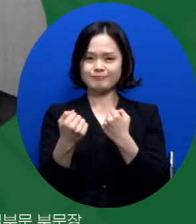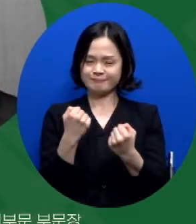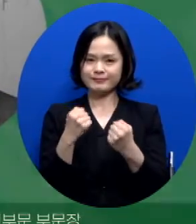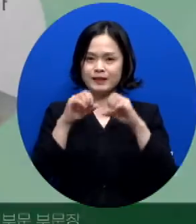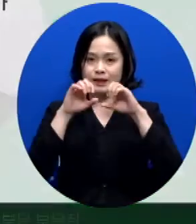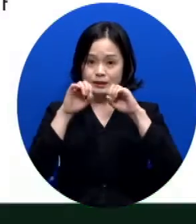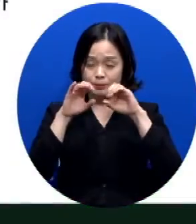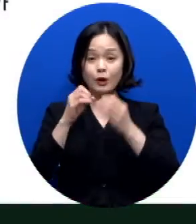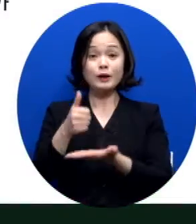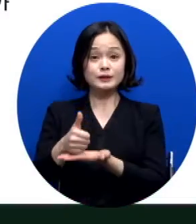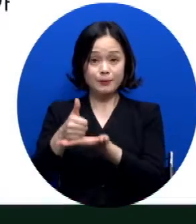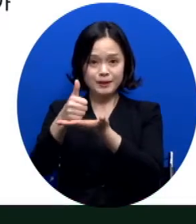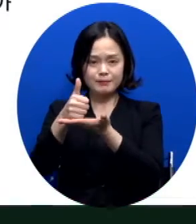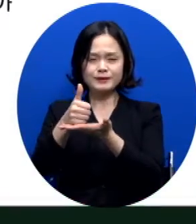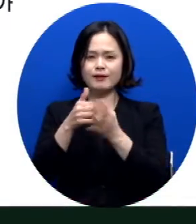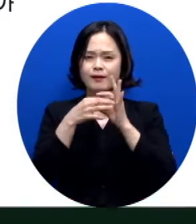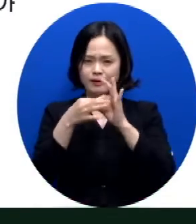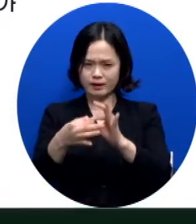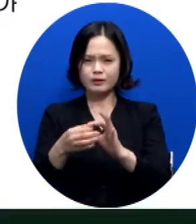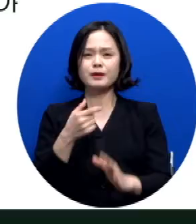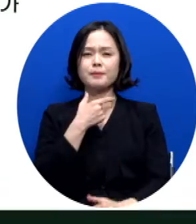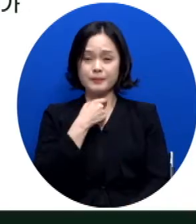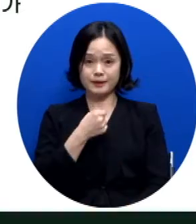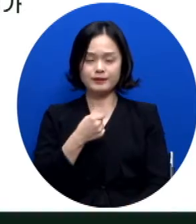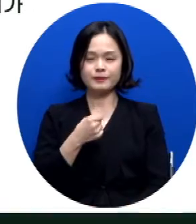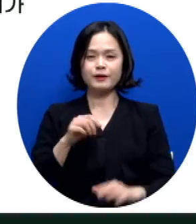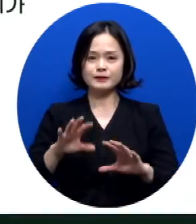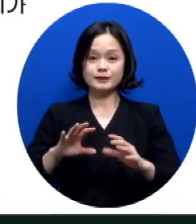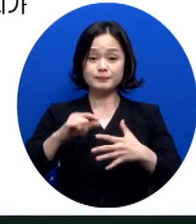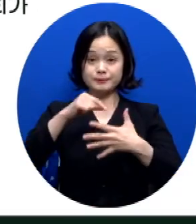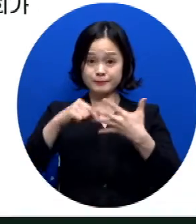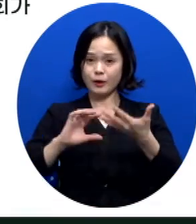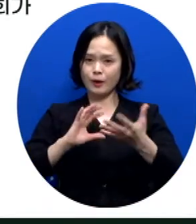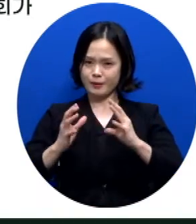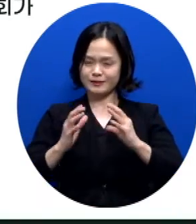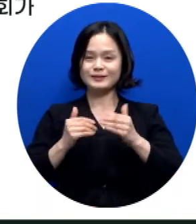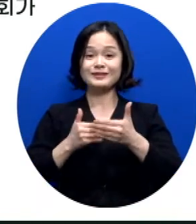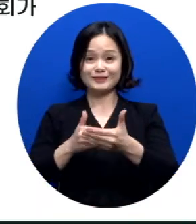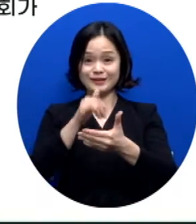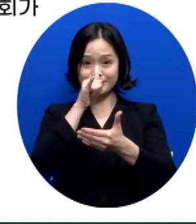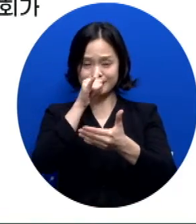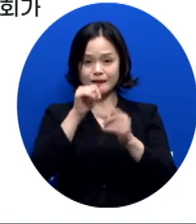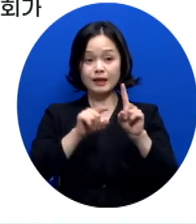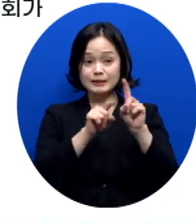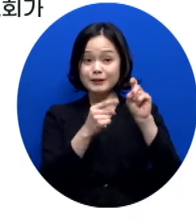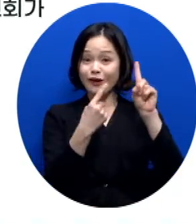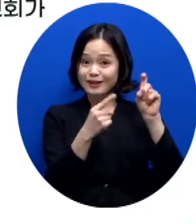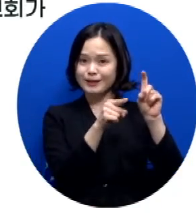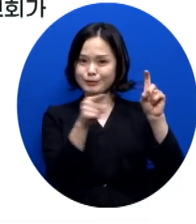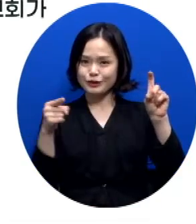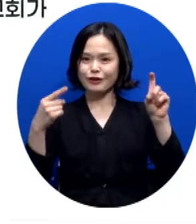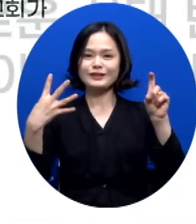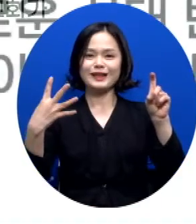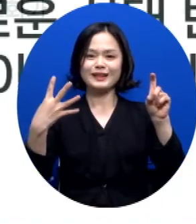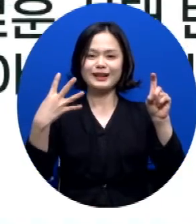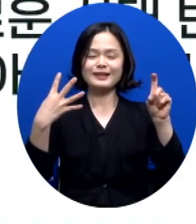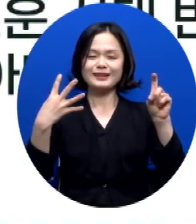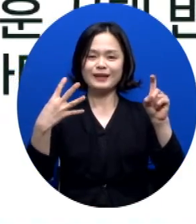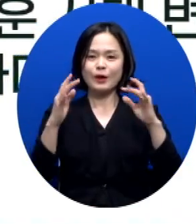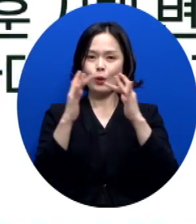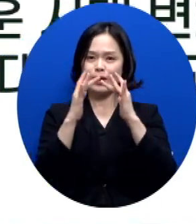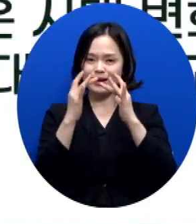바란다 며 이번 콘퍼런스 의 중요성을 강조했습니다 콘퍼런스 는 11월 1일부터 4일 동안 온 라인 으로 진행합니다